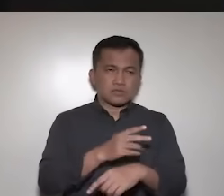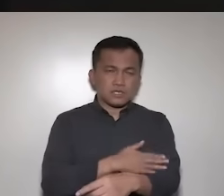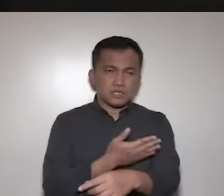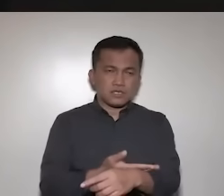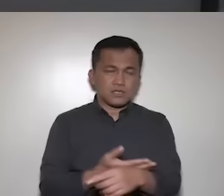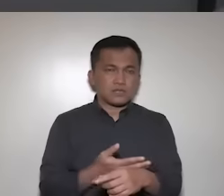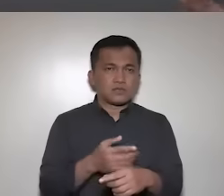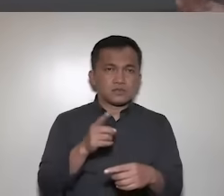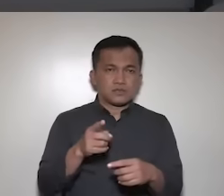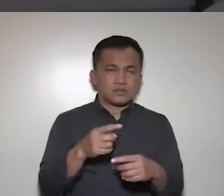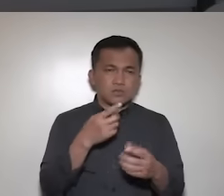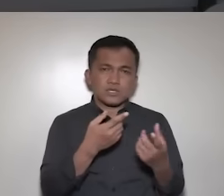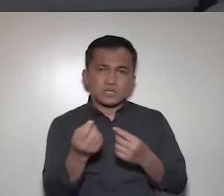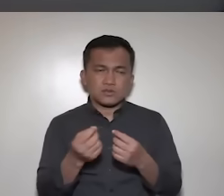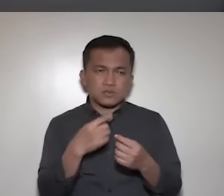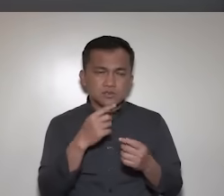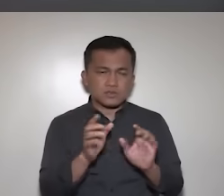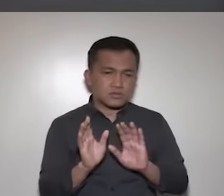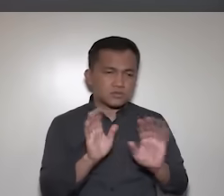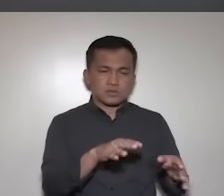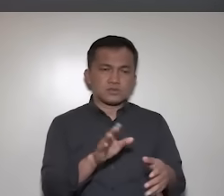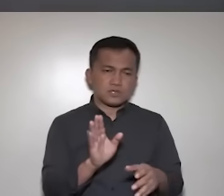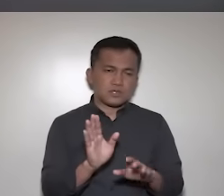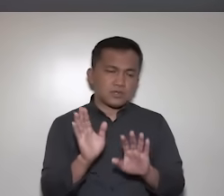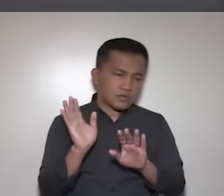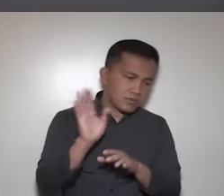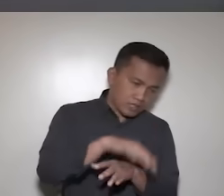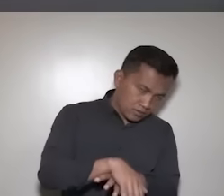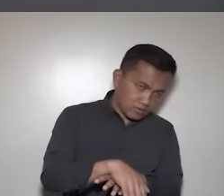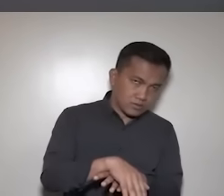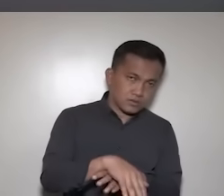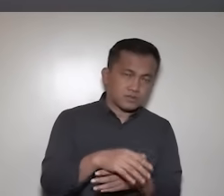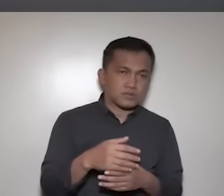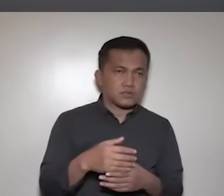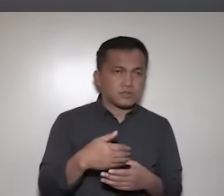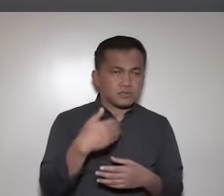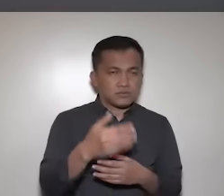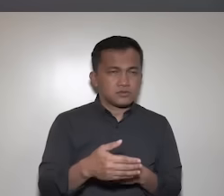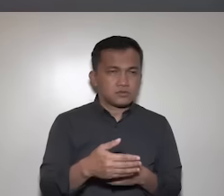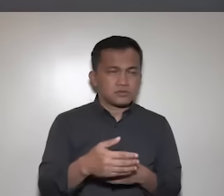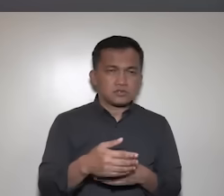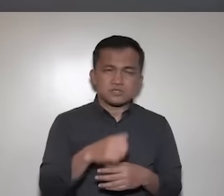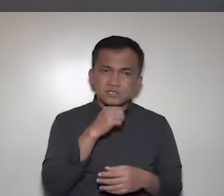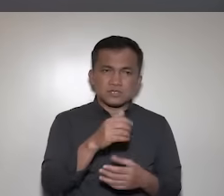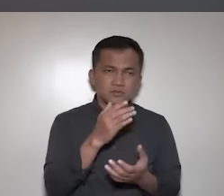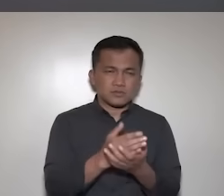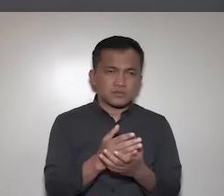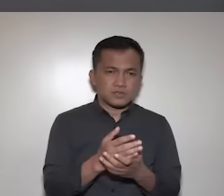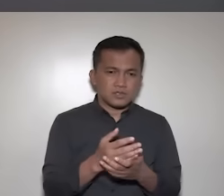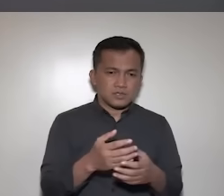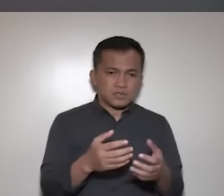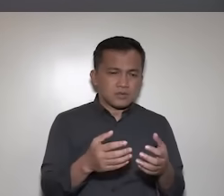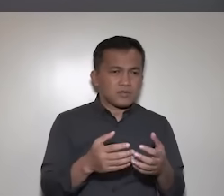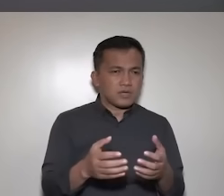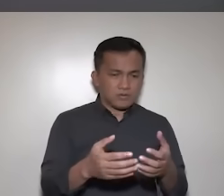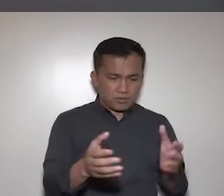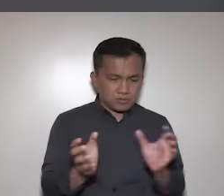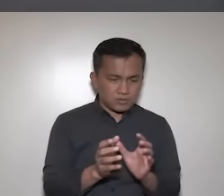naman ginawa mo? Tinulak ko sa cutter, sir. Napada pa lang siya. Tapos, hindi na siya mahinto. Pati yung mga durabak sa mga anak